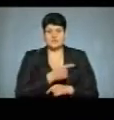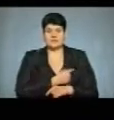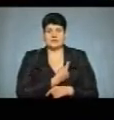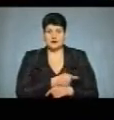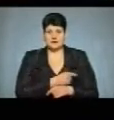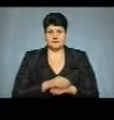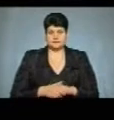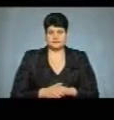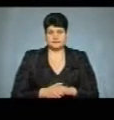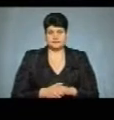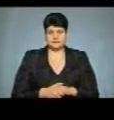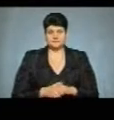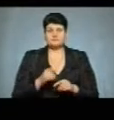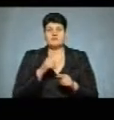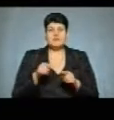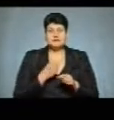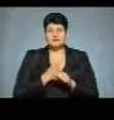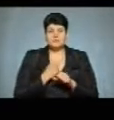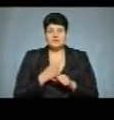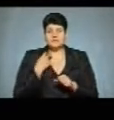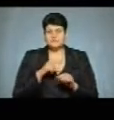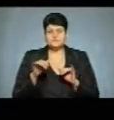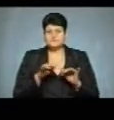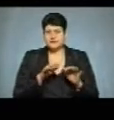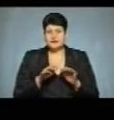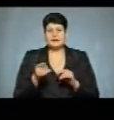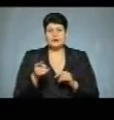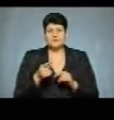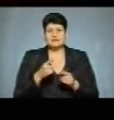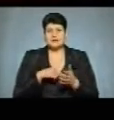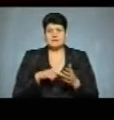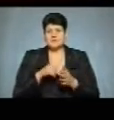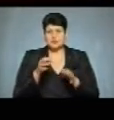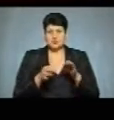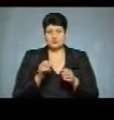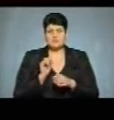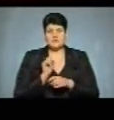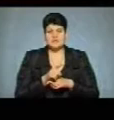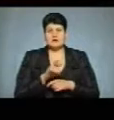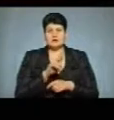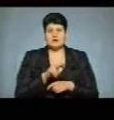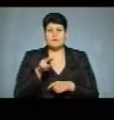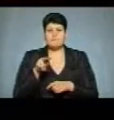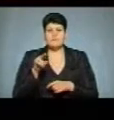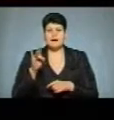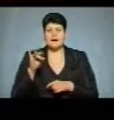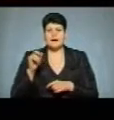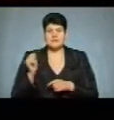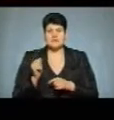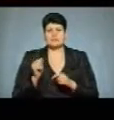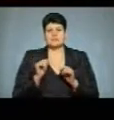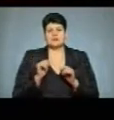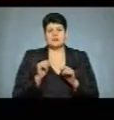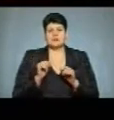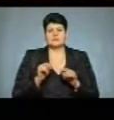лікарні. За вчинення кримінального правопорушення Тернопільський міськрайонний суд призначив Ярославу Перегінцю запобіжний захід